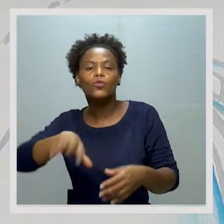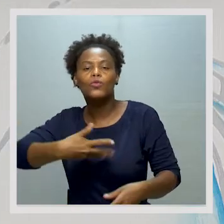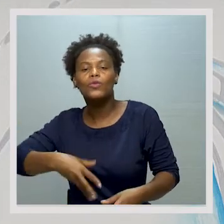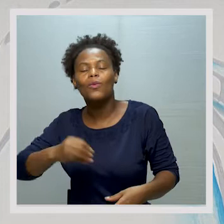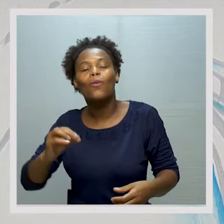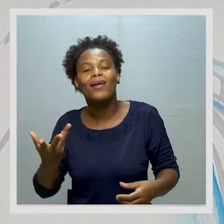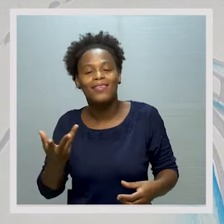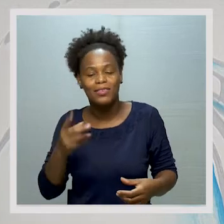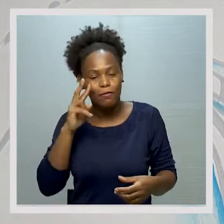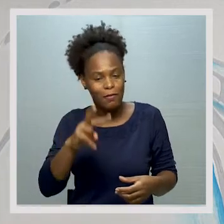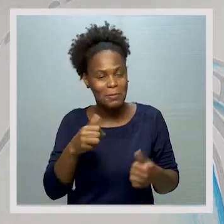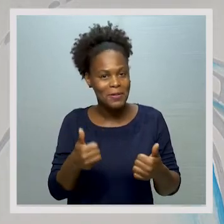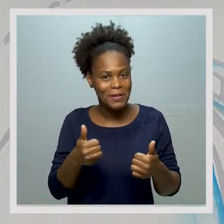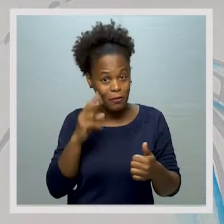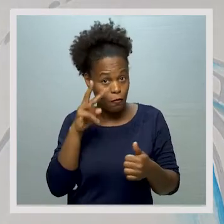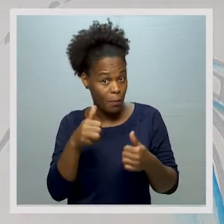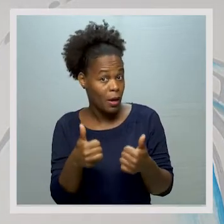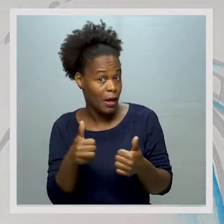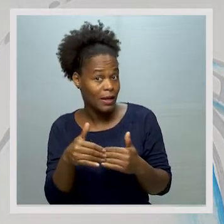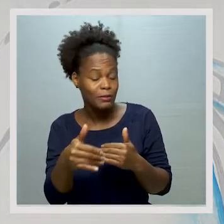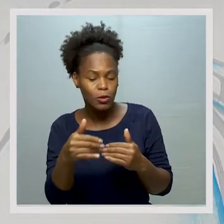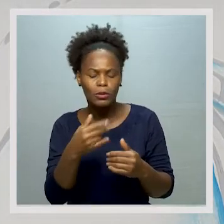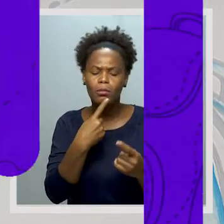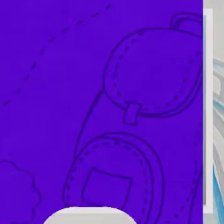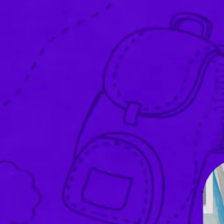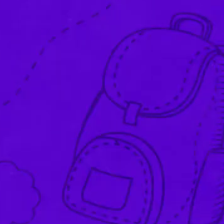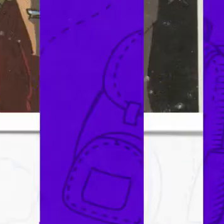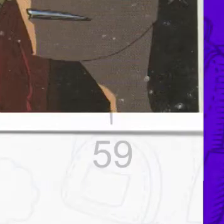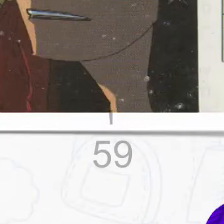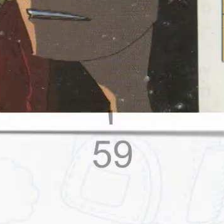Regardez bien et cherchez les réponses.